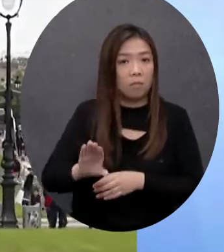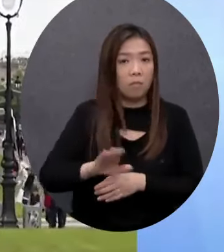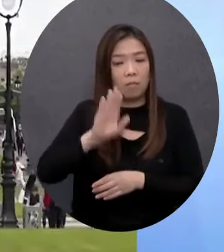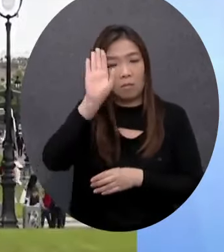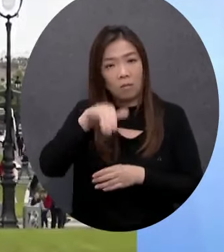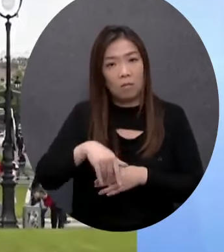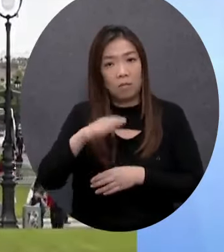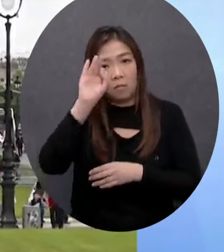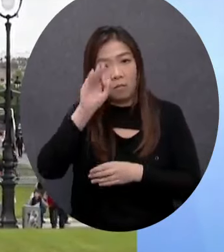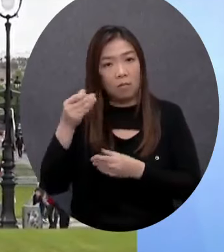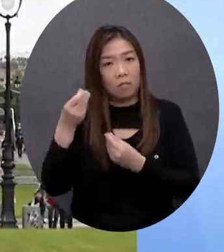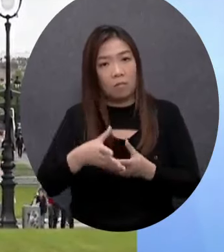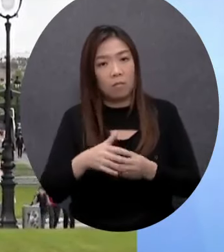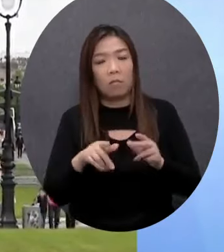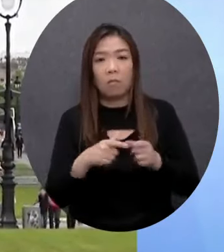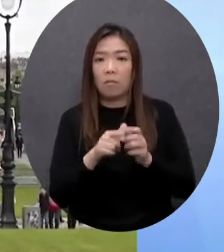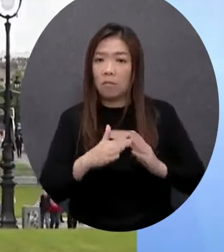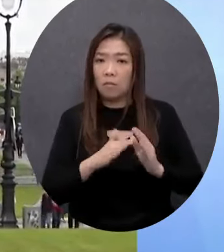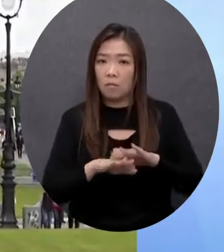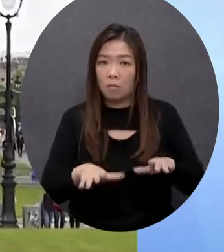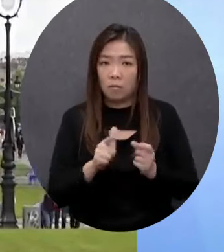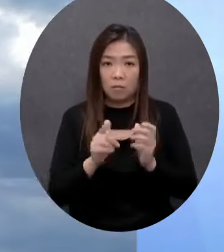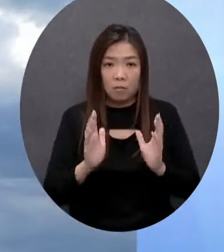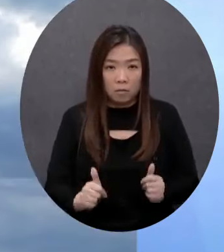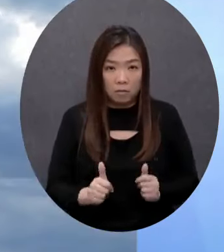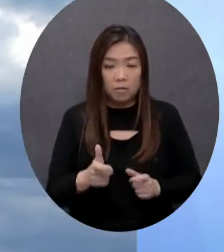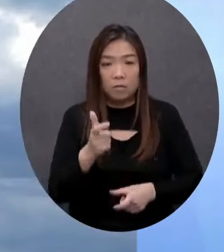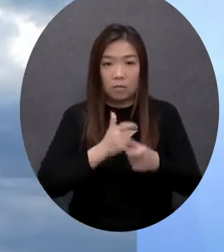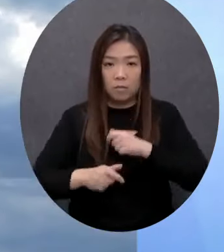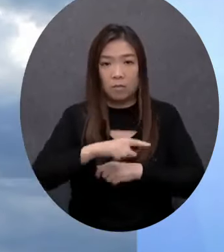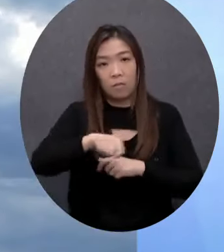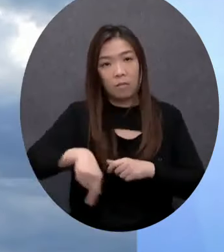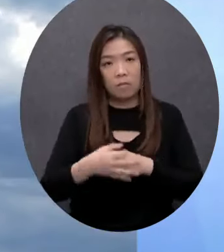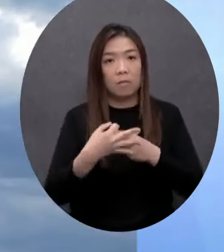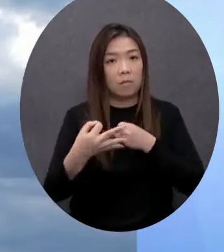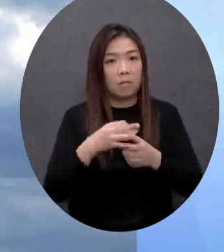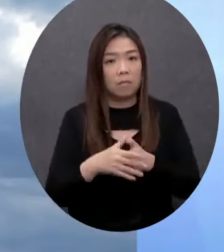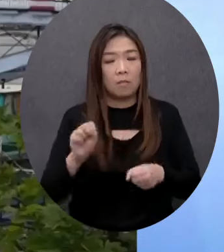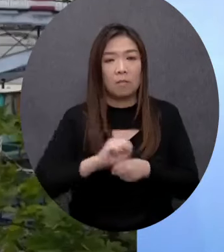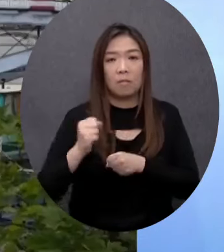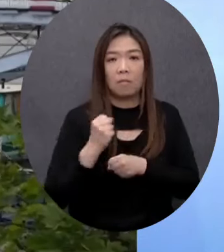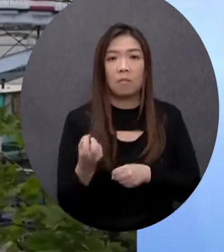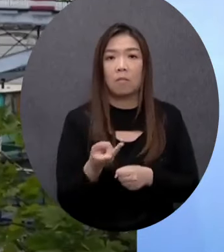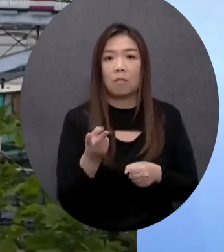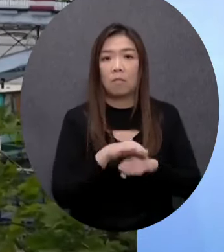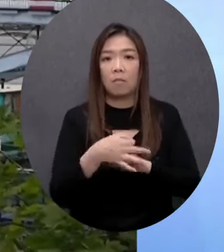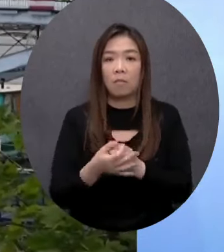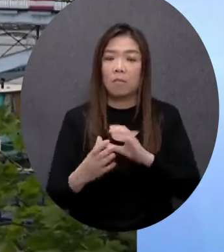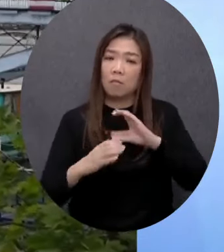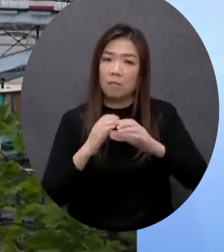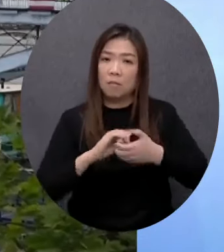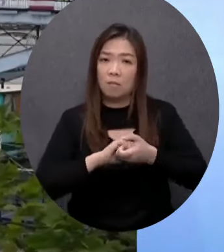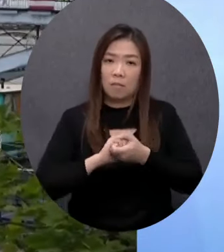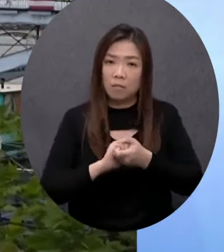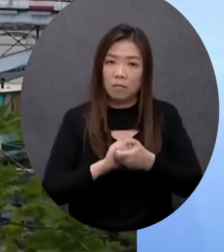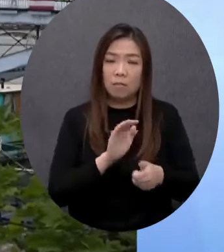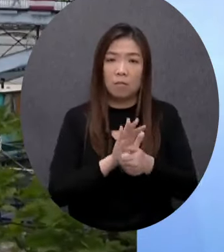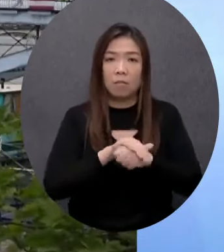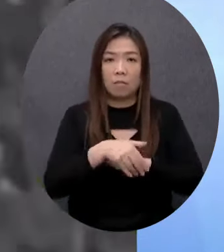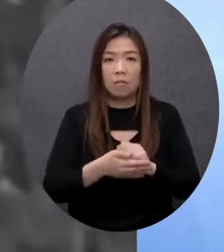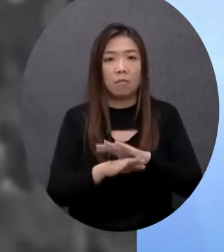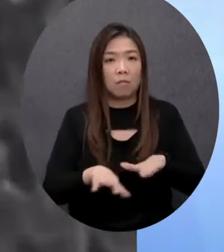他們提供公平公正的營商環境。第三點是加強中法溝通協作，維護世界和平